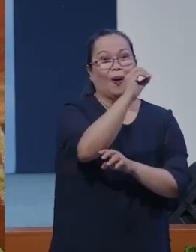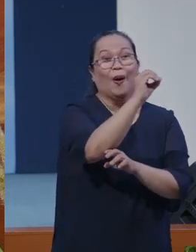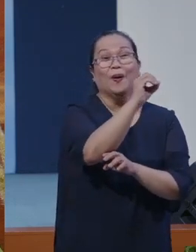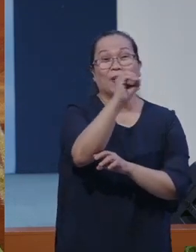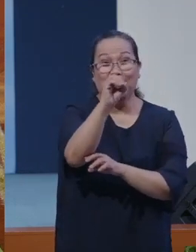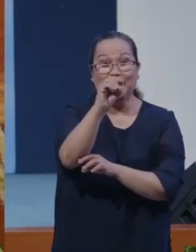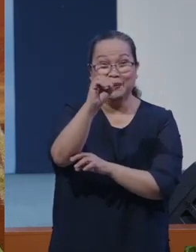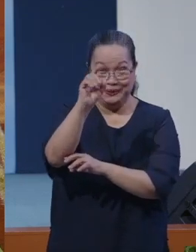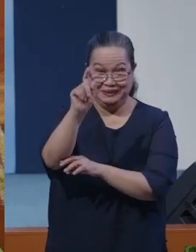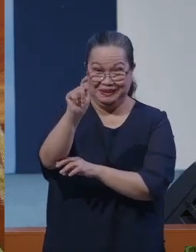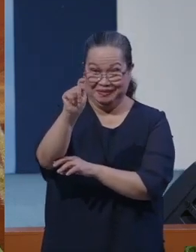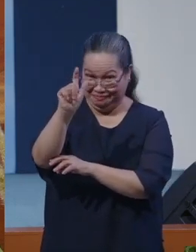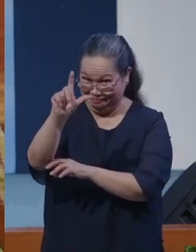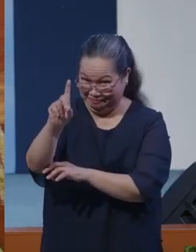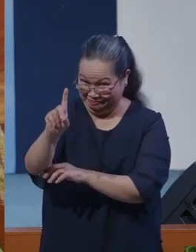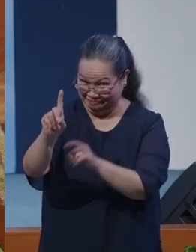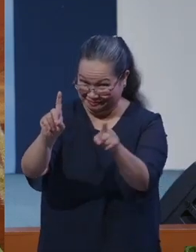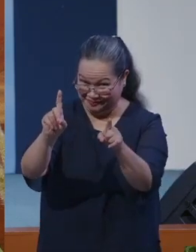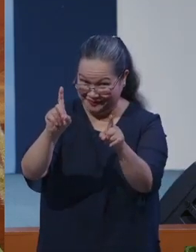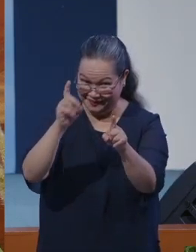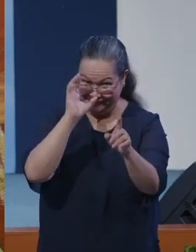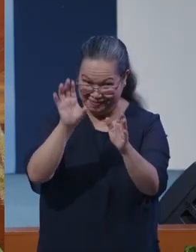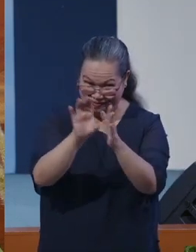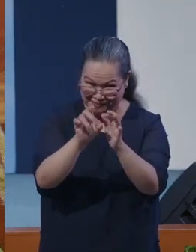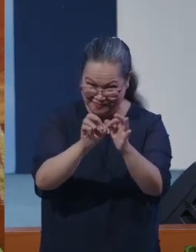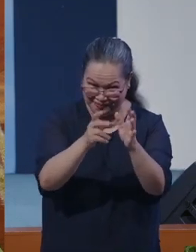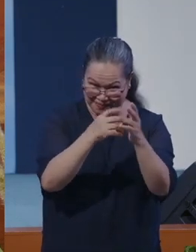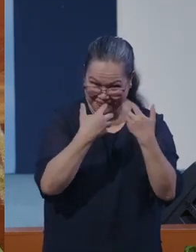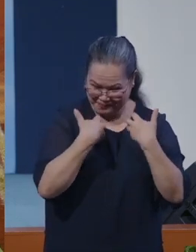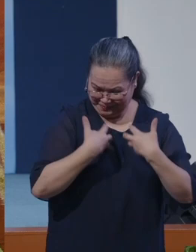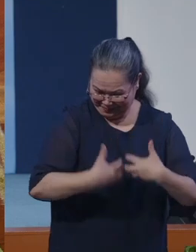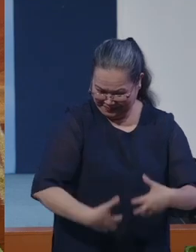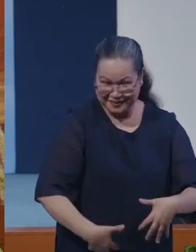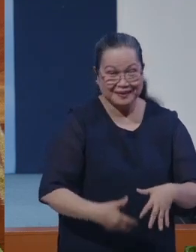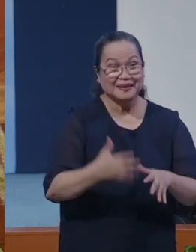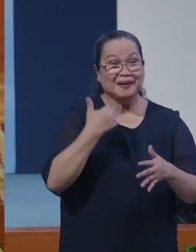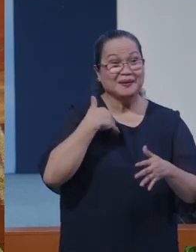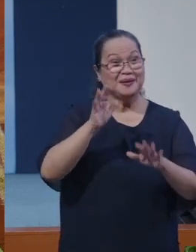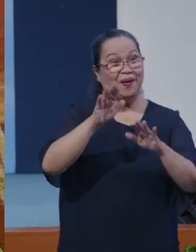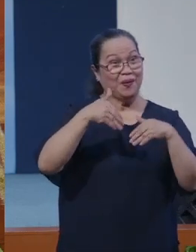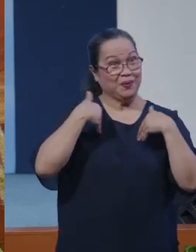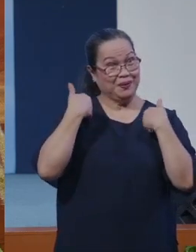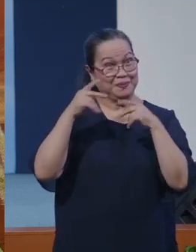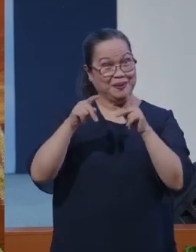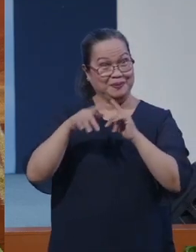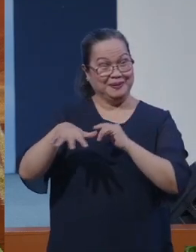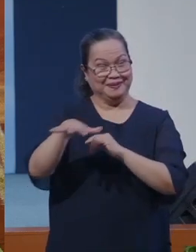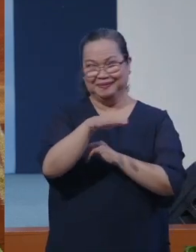OOTD. Di ba? Nako, napakahilig nyo sa mga ganyan. Di ba yung mga kabataan ngayon, no?